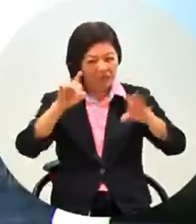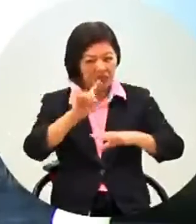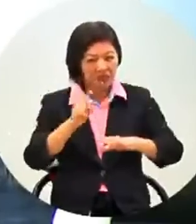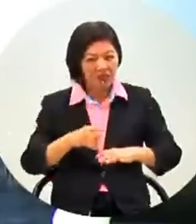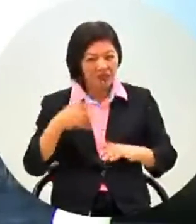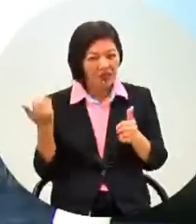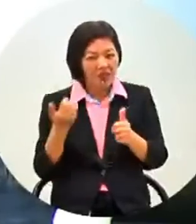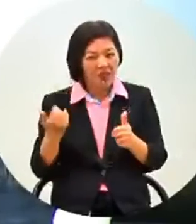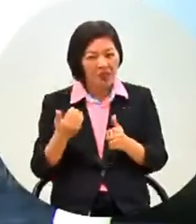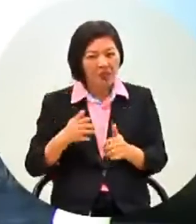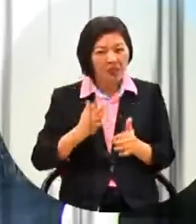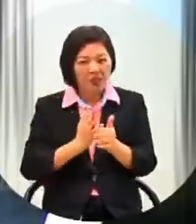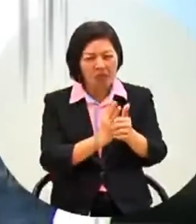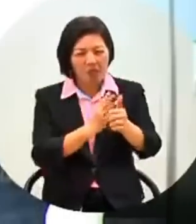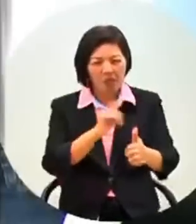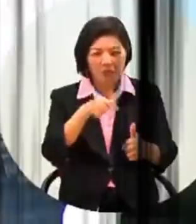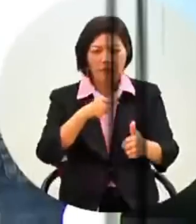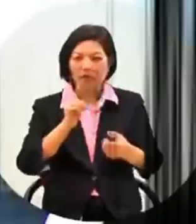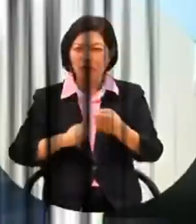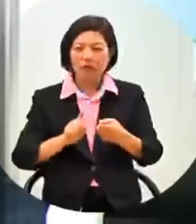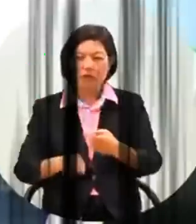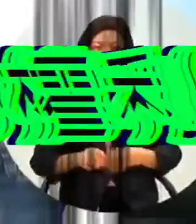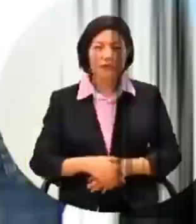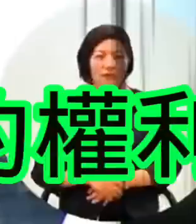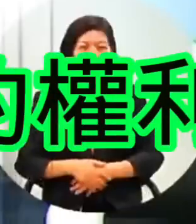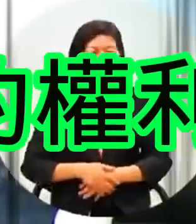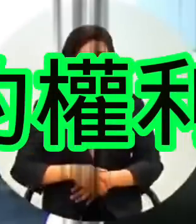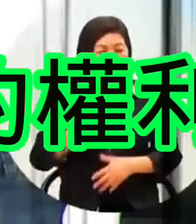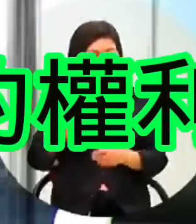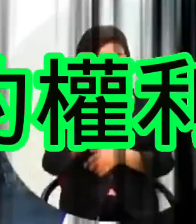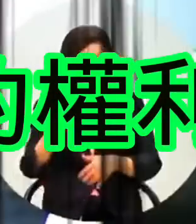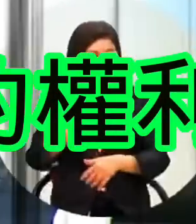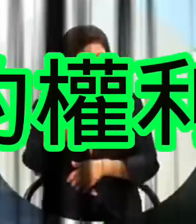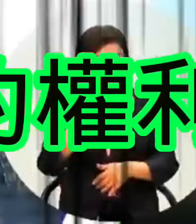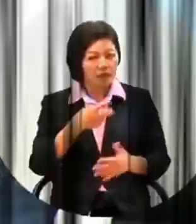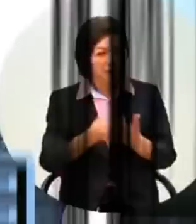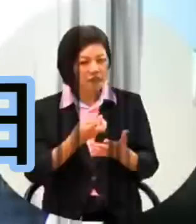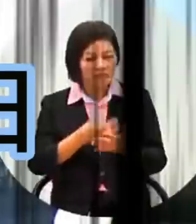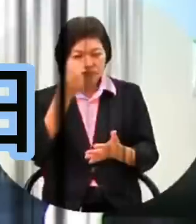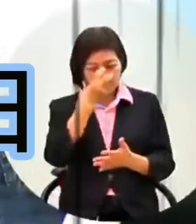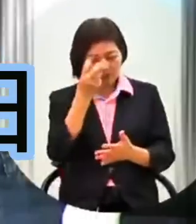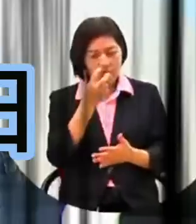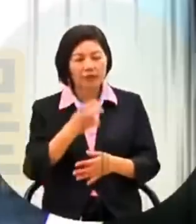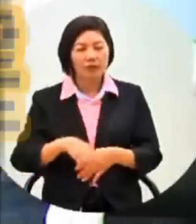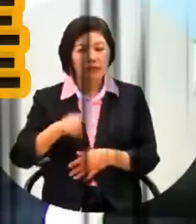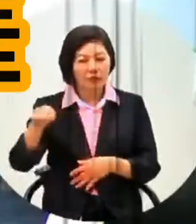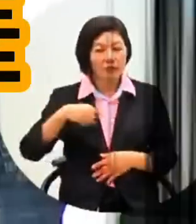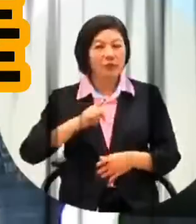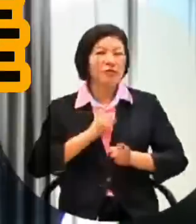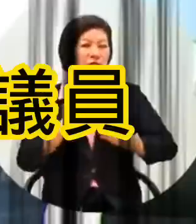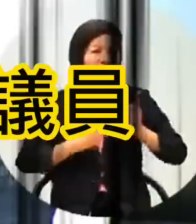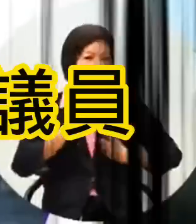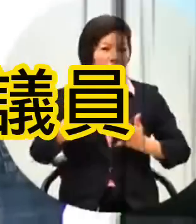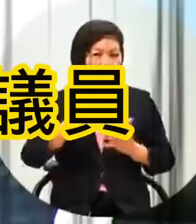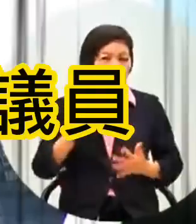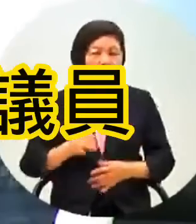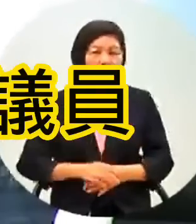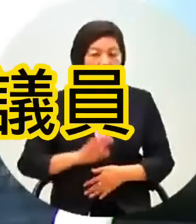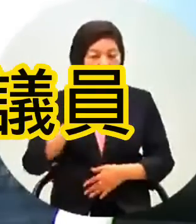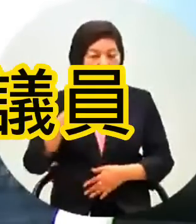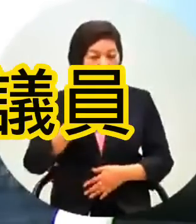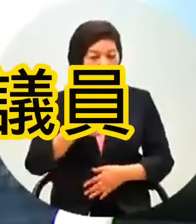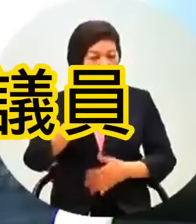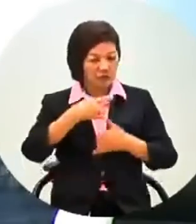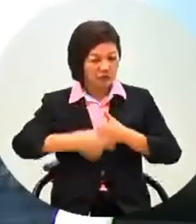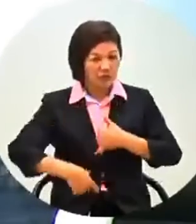向来指责在野党。如果说有些议员他们要自我阉割监督的权利，那是他们的自由，他们的选择。可是我们今天身为